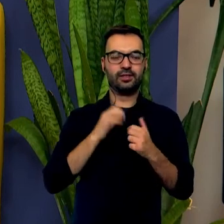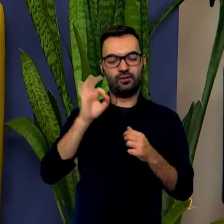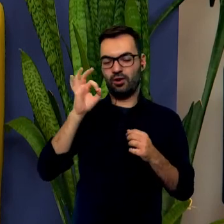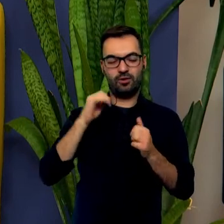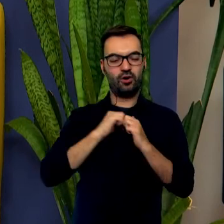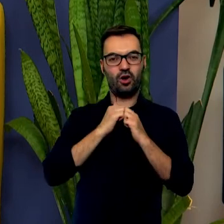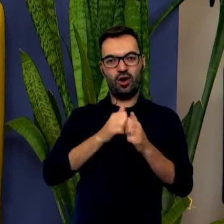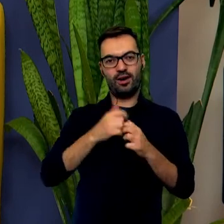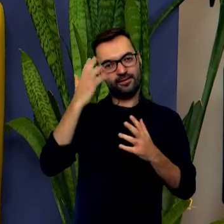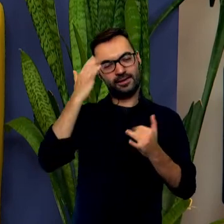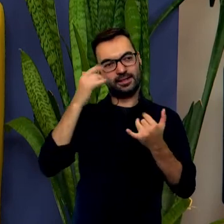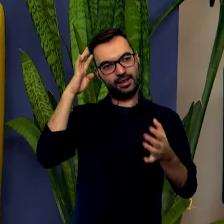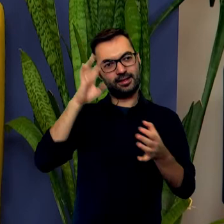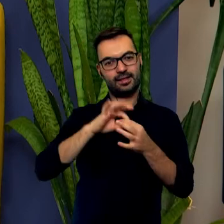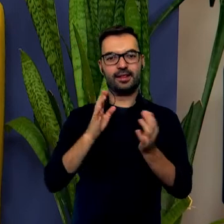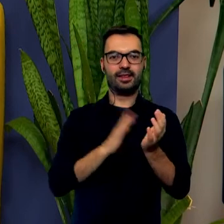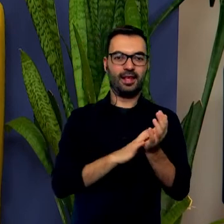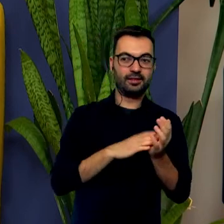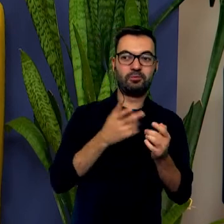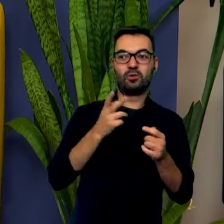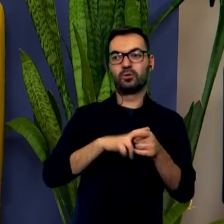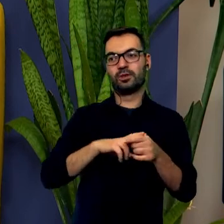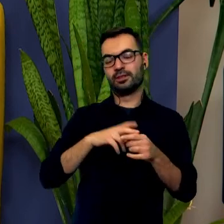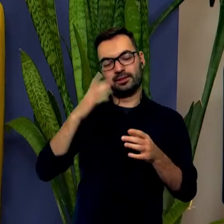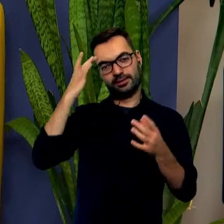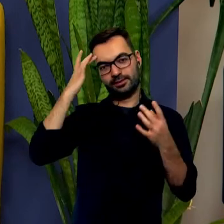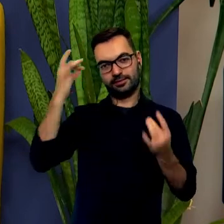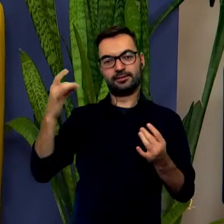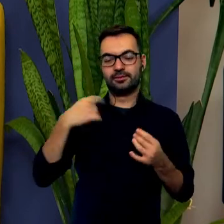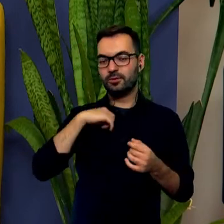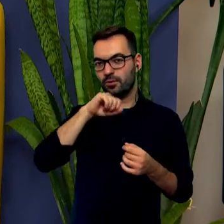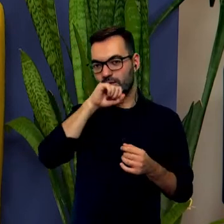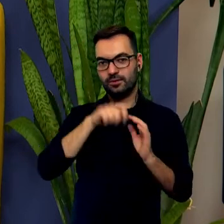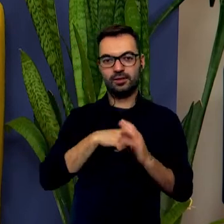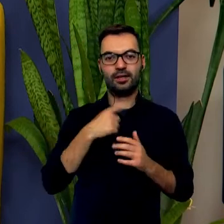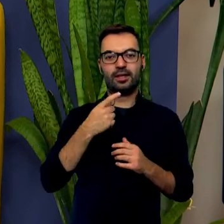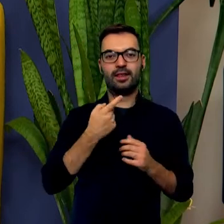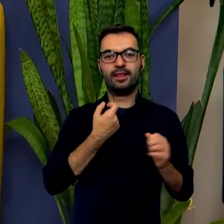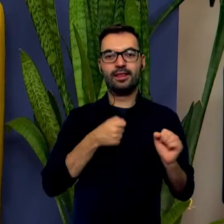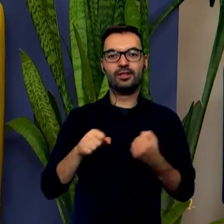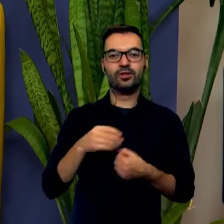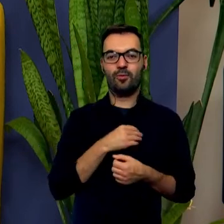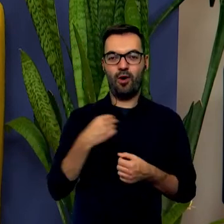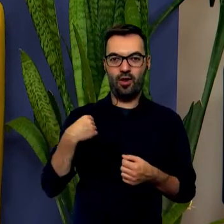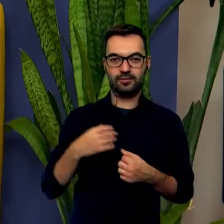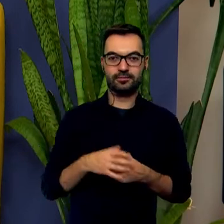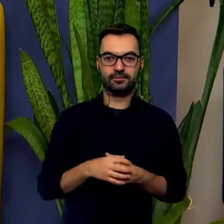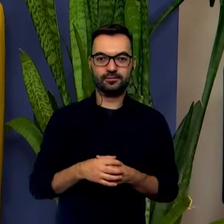oczami w tym momencie i z tych nagradzanych, i z tych, które jakoś tak nam zostały. Ja na przykład uwielbiam film Disco Polo i jakoś